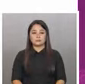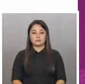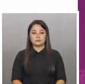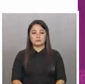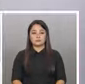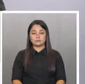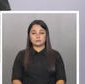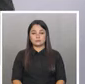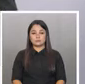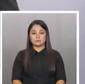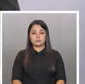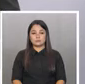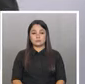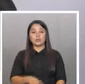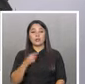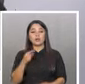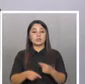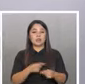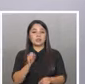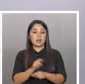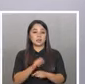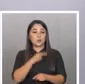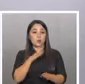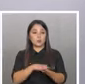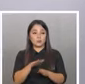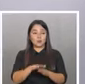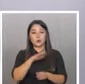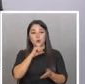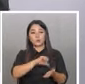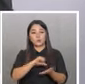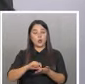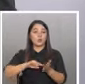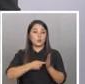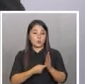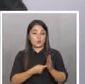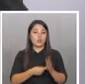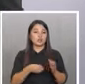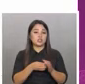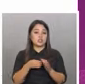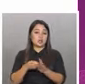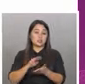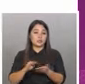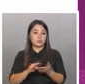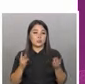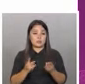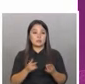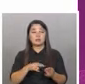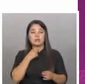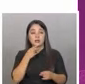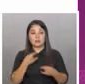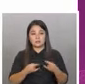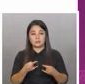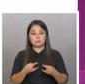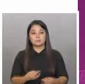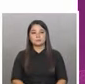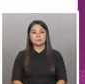келеді. Келесі тапсырманы орындайық. Көп мүшені көбейткіштерге жіктеңіздер. Берілгені.